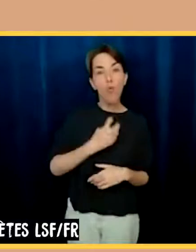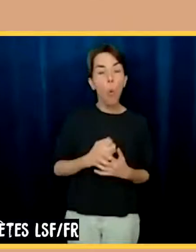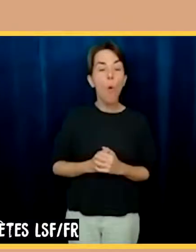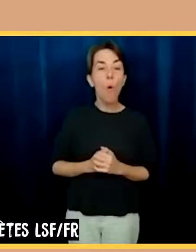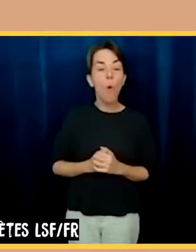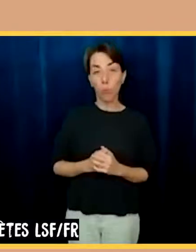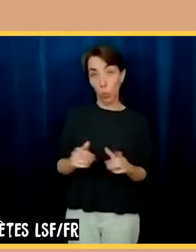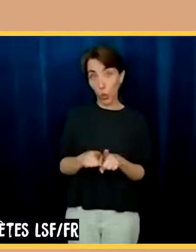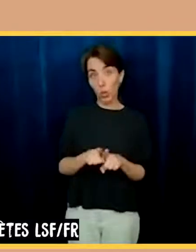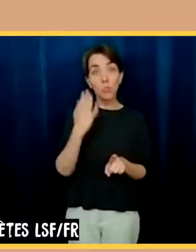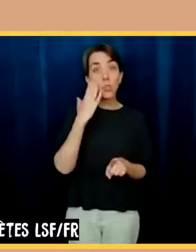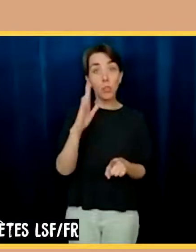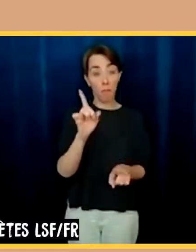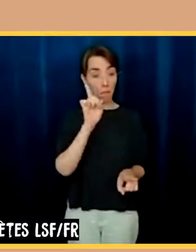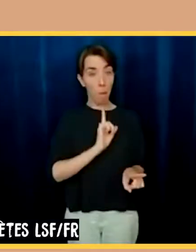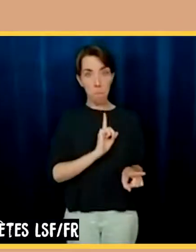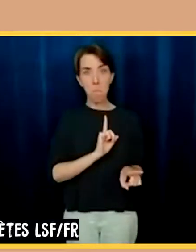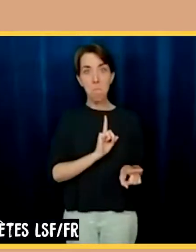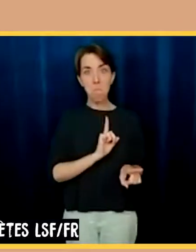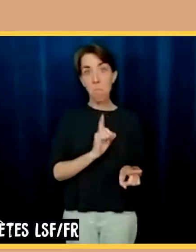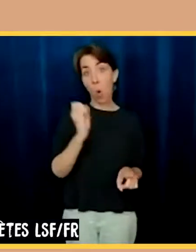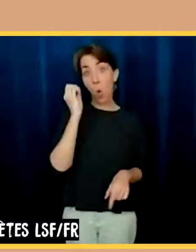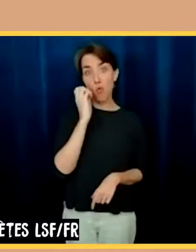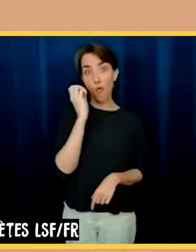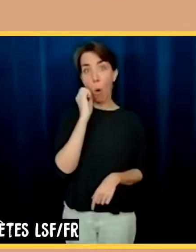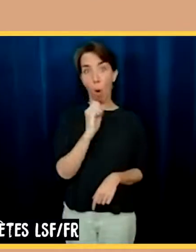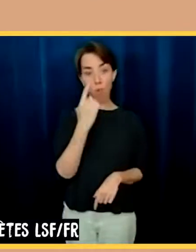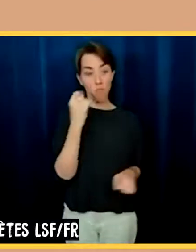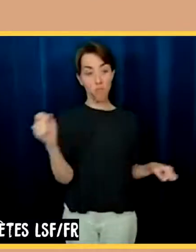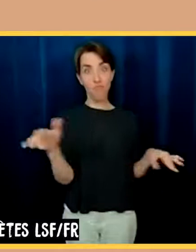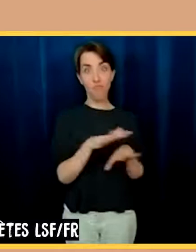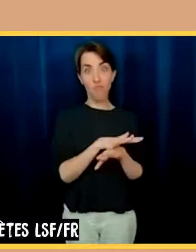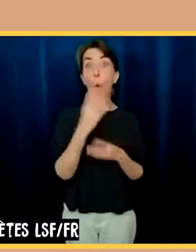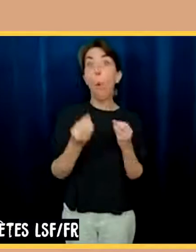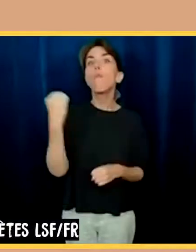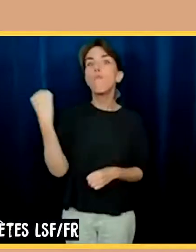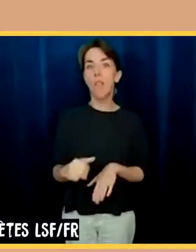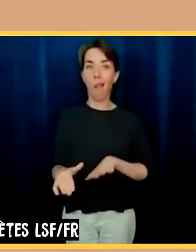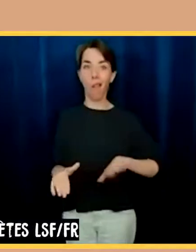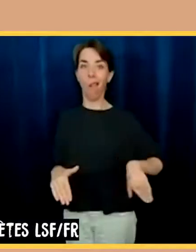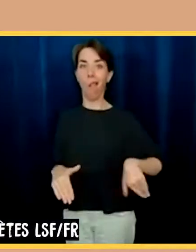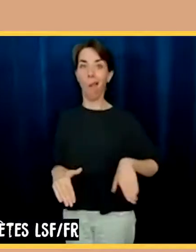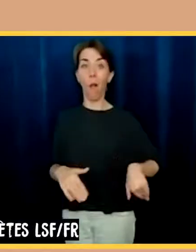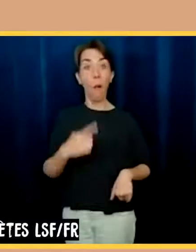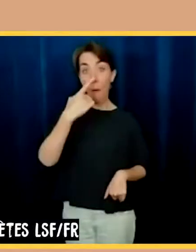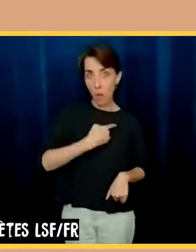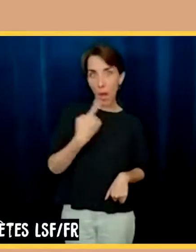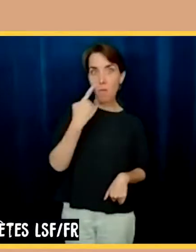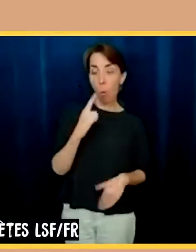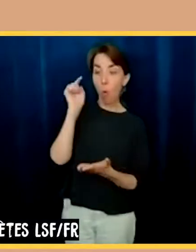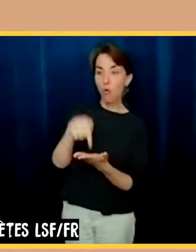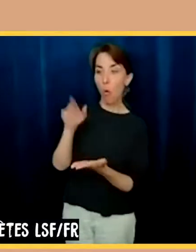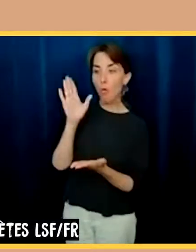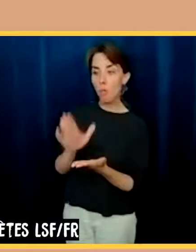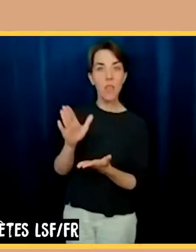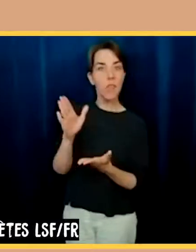sont sous-représentées, invisibilisées, voire éloignées, tenues à l'écart de ces espaces de savoir et de transmission de